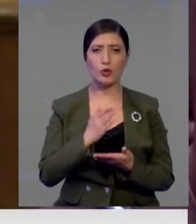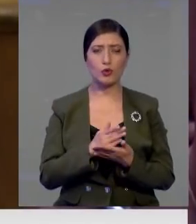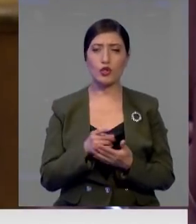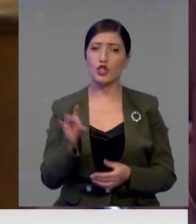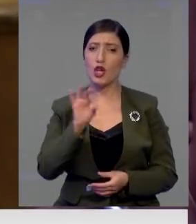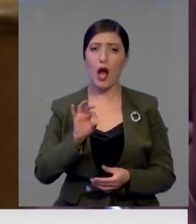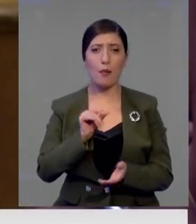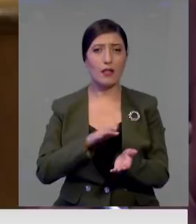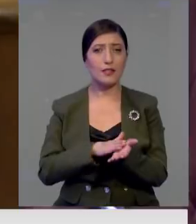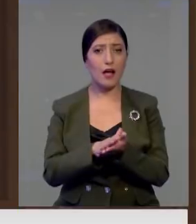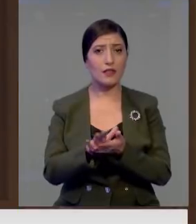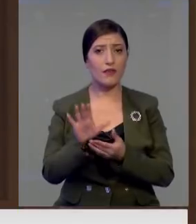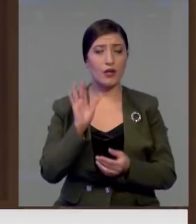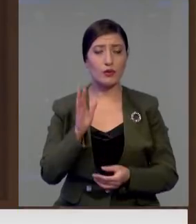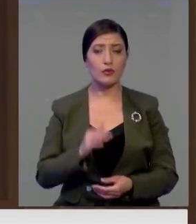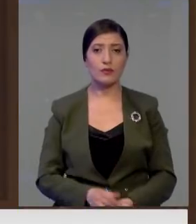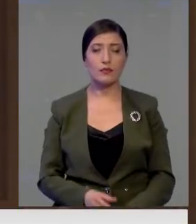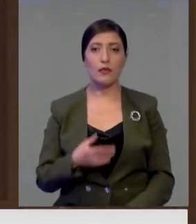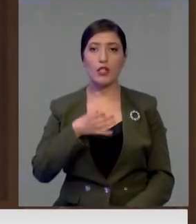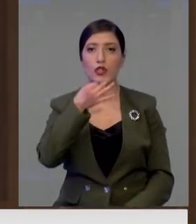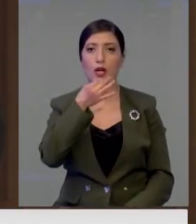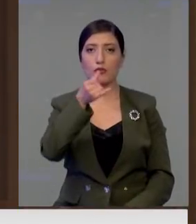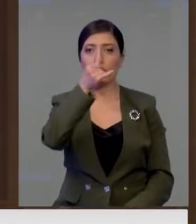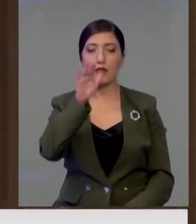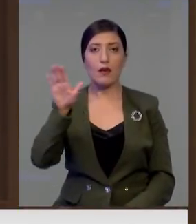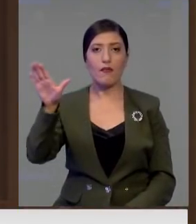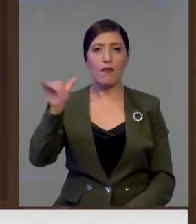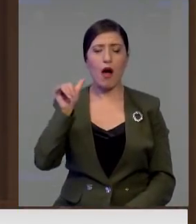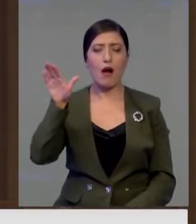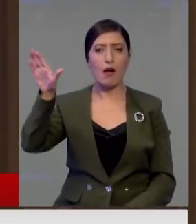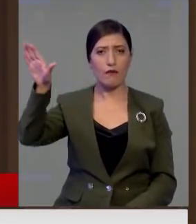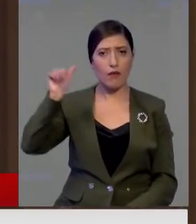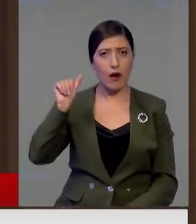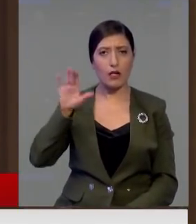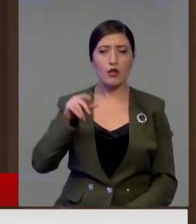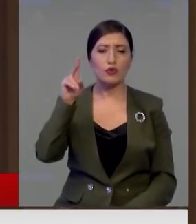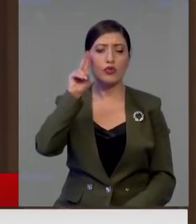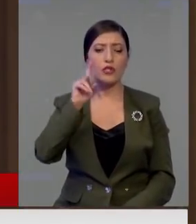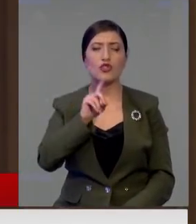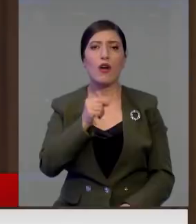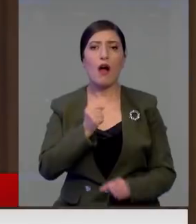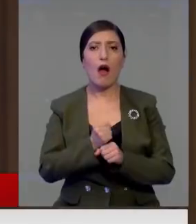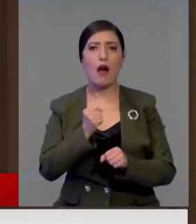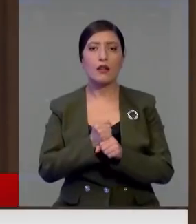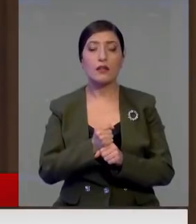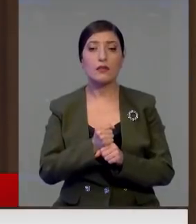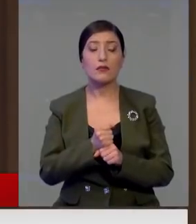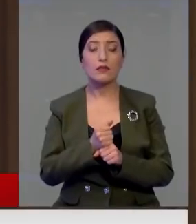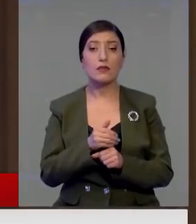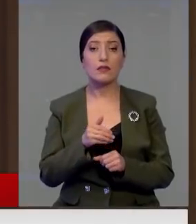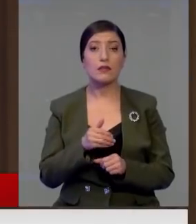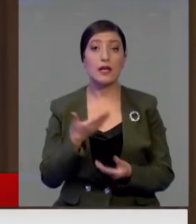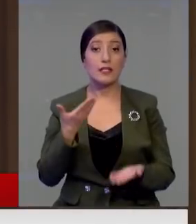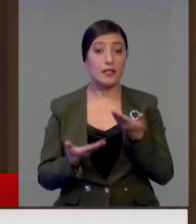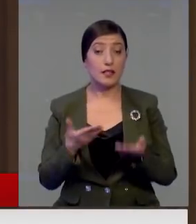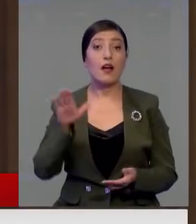ծախսելու գումարները։ Մենք ասում ենք, չի լինի, որ վարկ վերցնենք, հետո մտածենք, թե ինչ ենք անելու։ Մենք ասում ենք, վարկը եկեք հիմնավորենք, եթե այդ